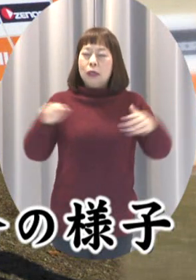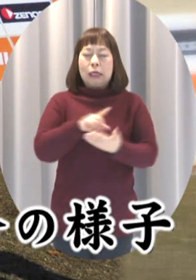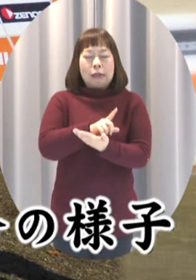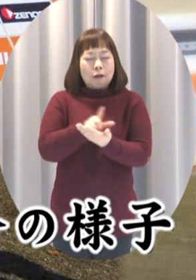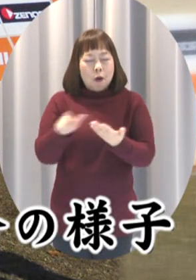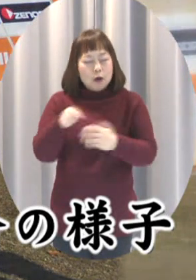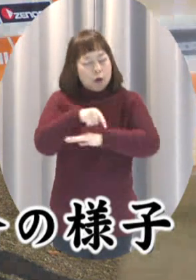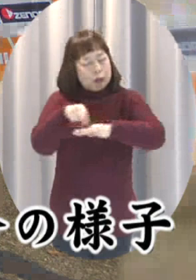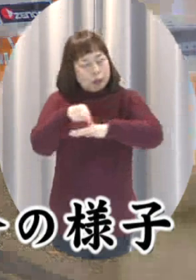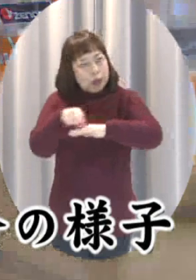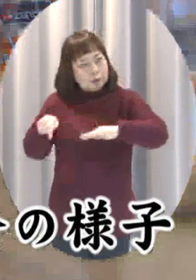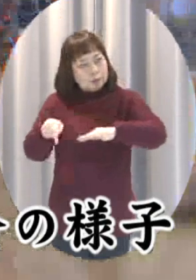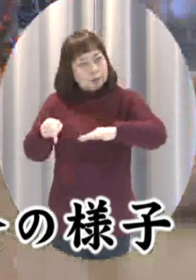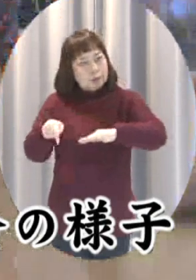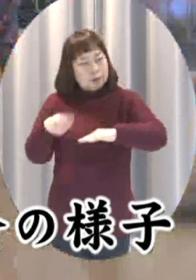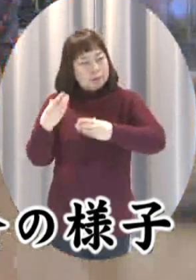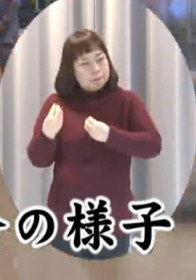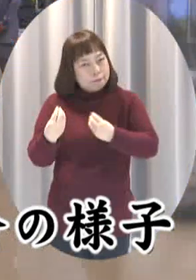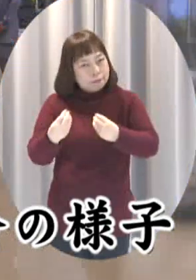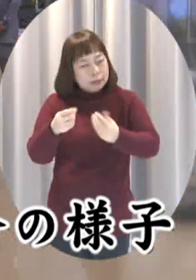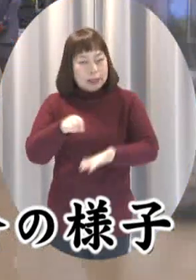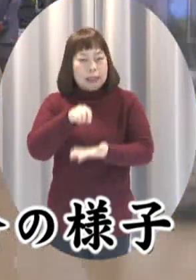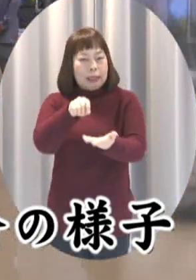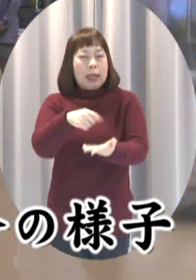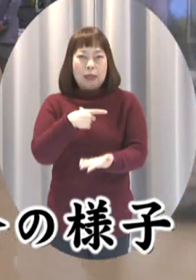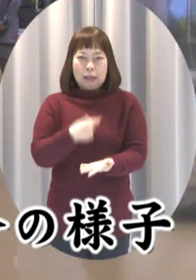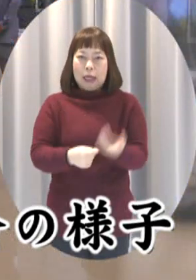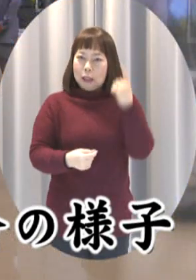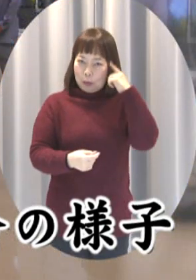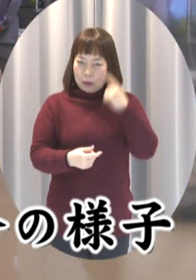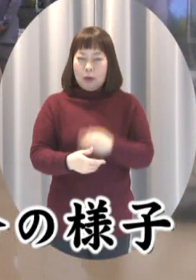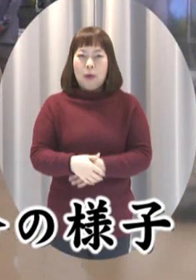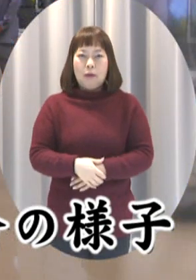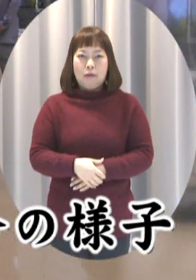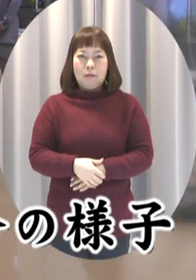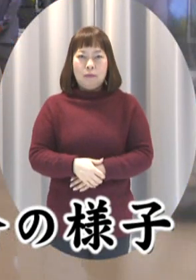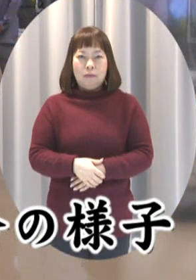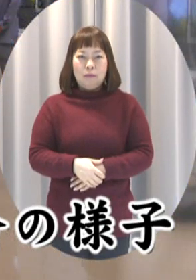企画しながら提案していきたいと思っております。